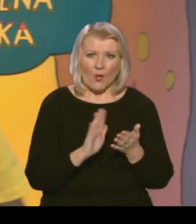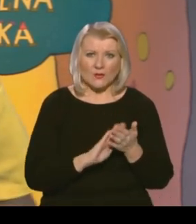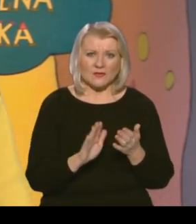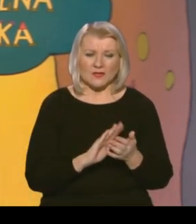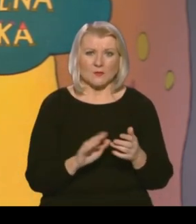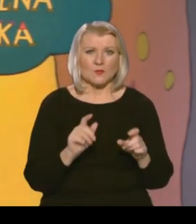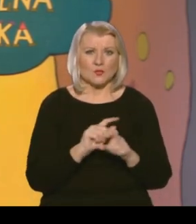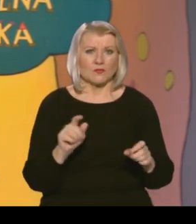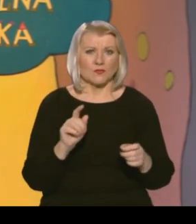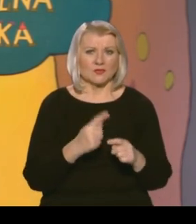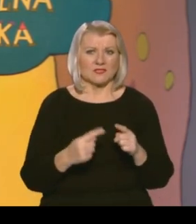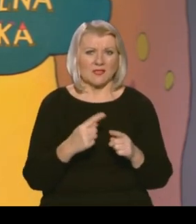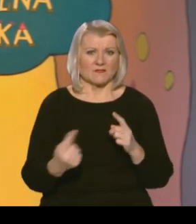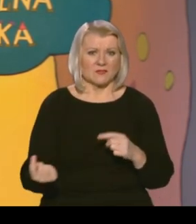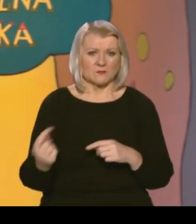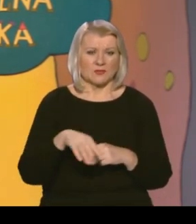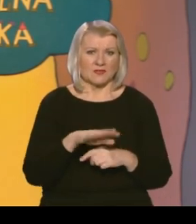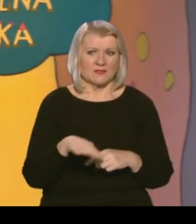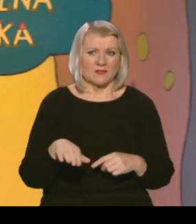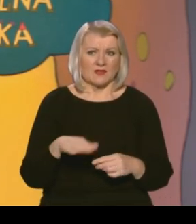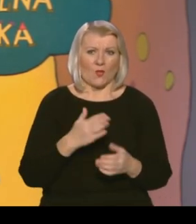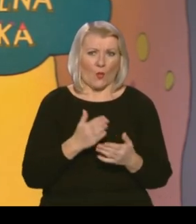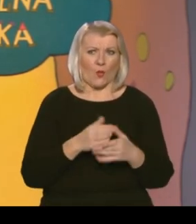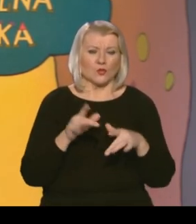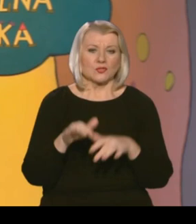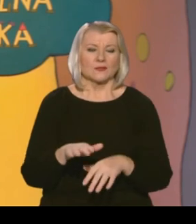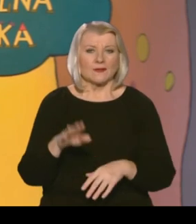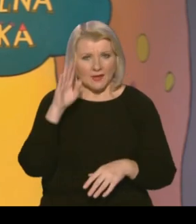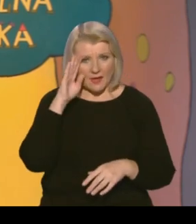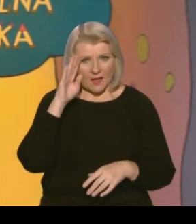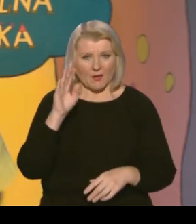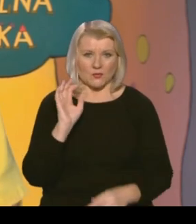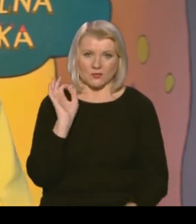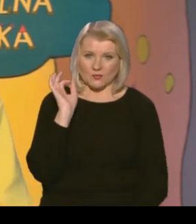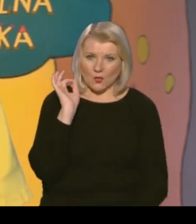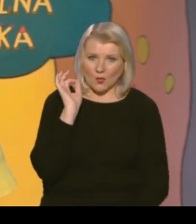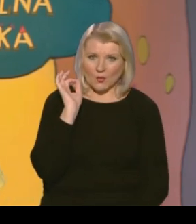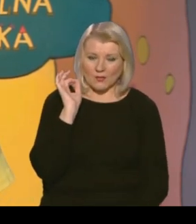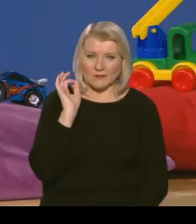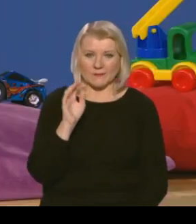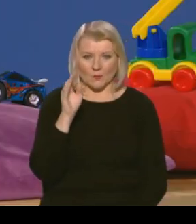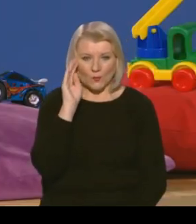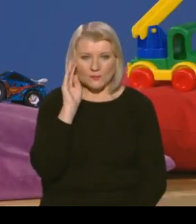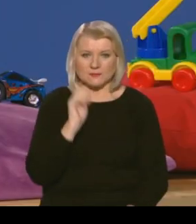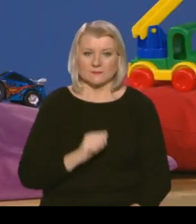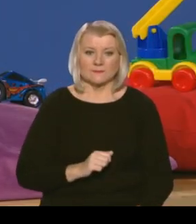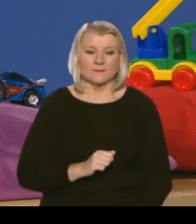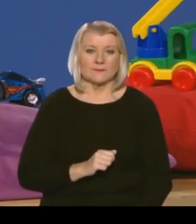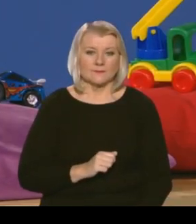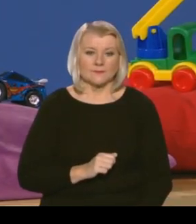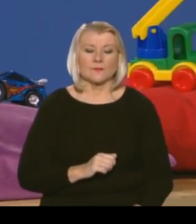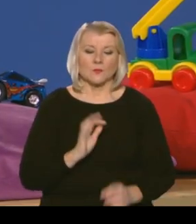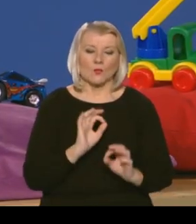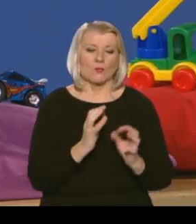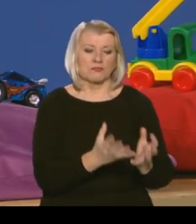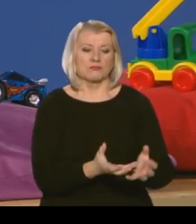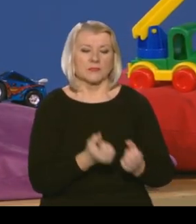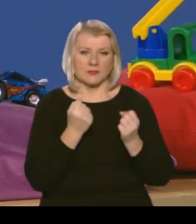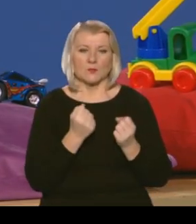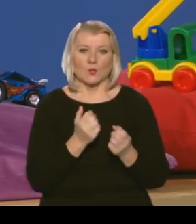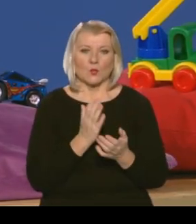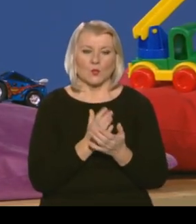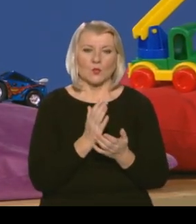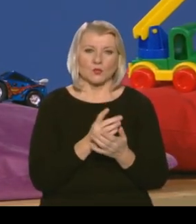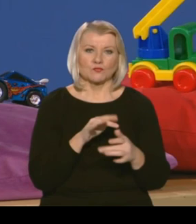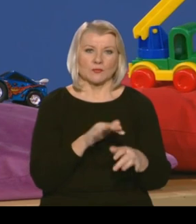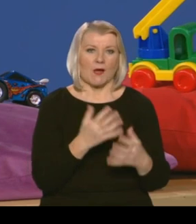chvilku tady budou děti. Už tady jsou, vrať se. Ahoj, holky, ahoj, kluci. Tak, už jsem